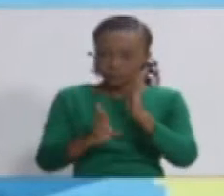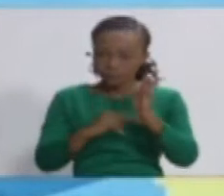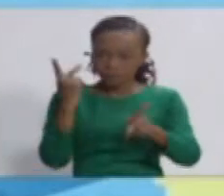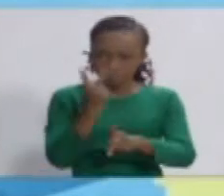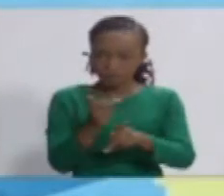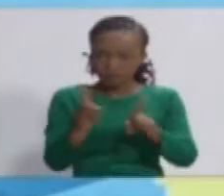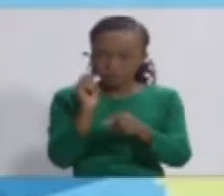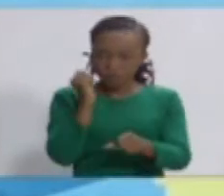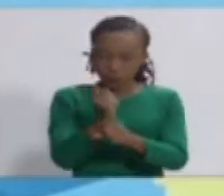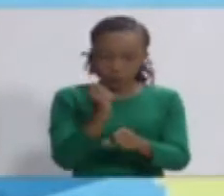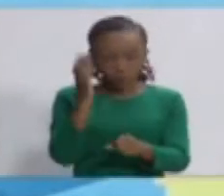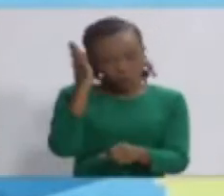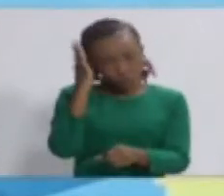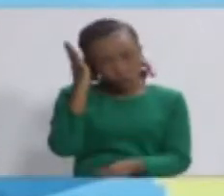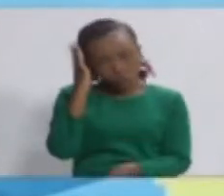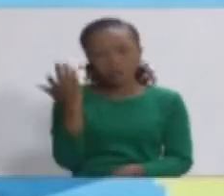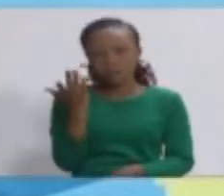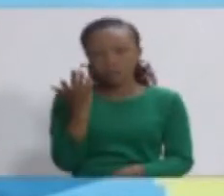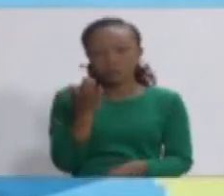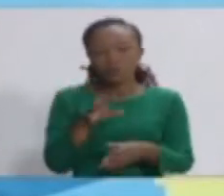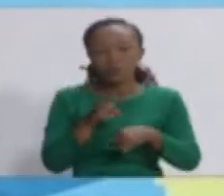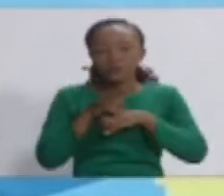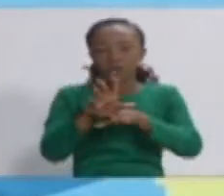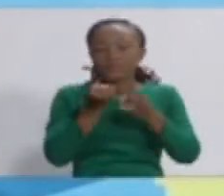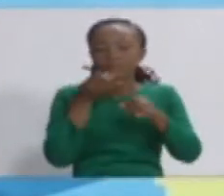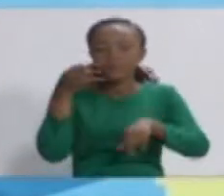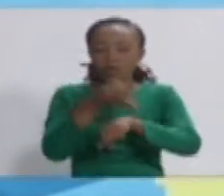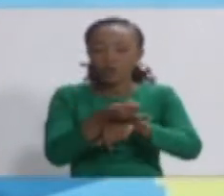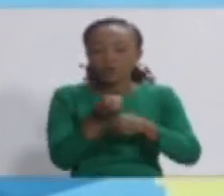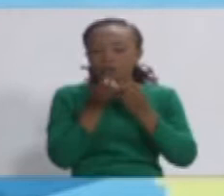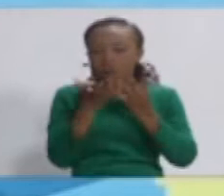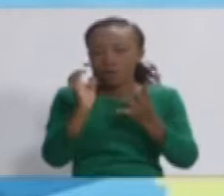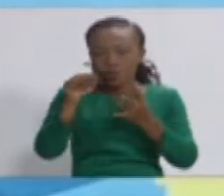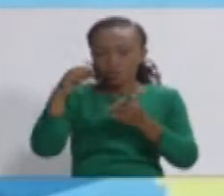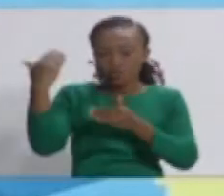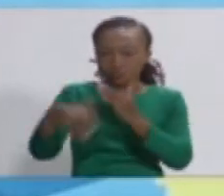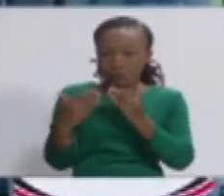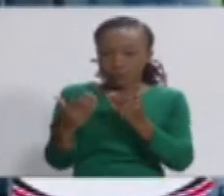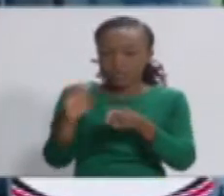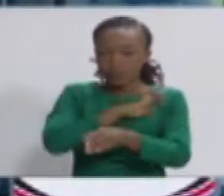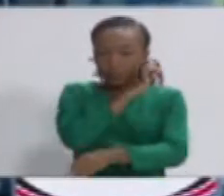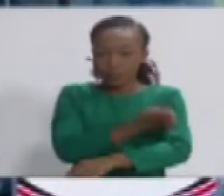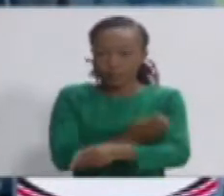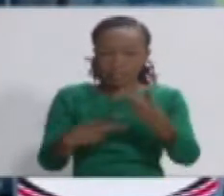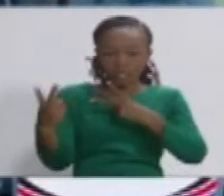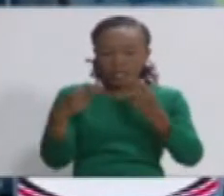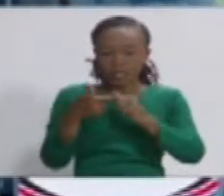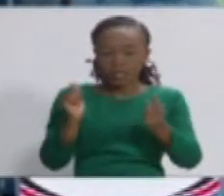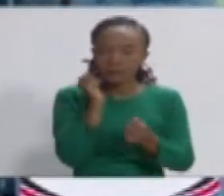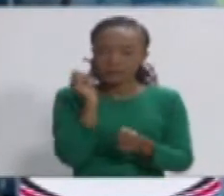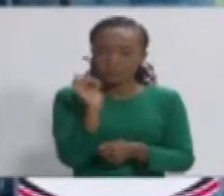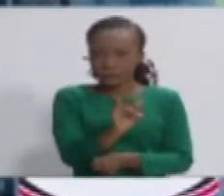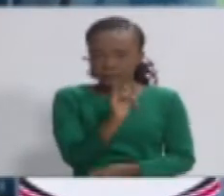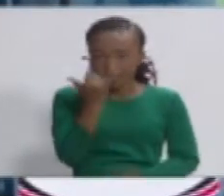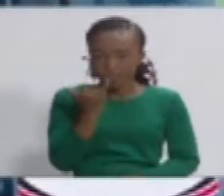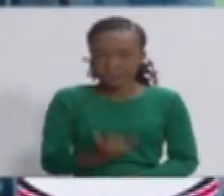all aware that passing false information can actually hamper the efforts against this disease. Usemi huu wa katibu msaidizi